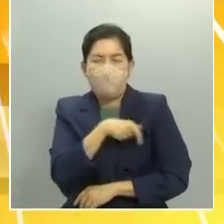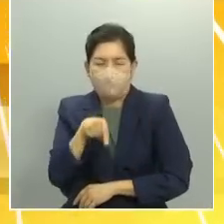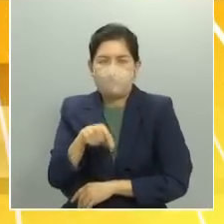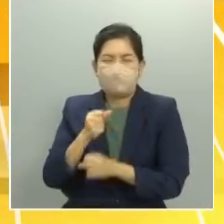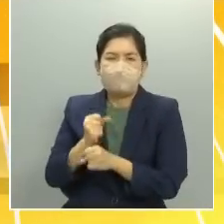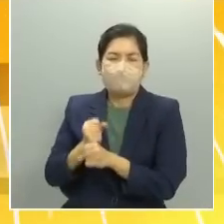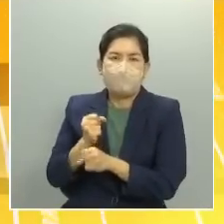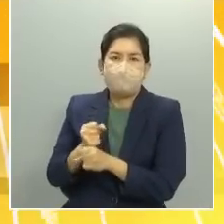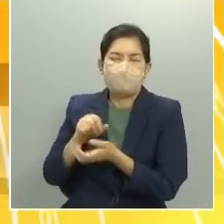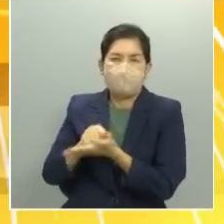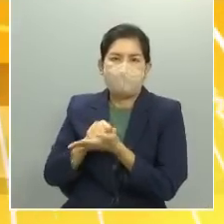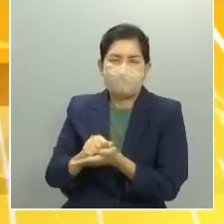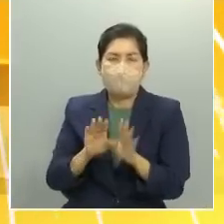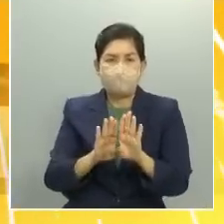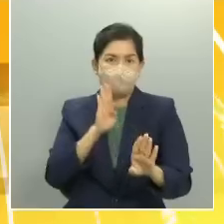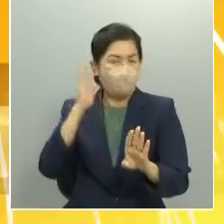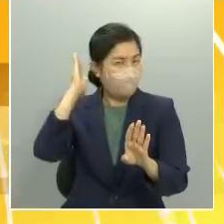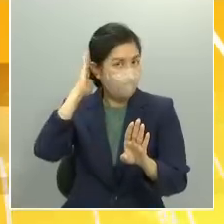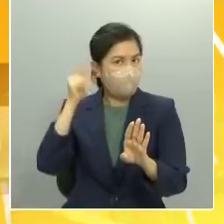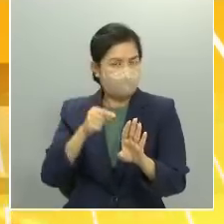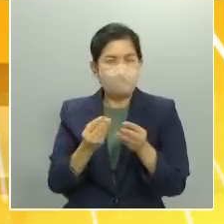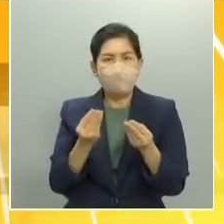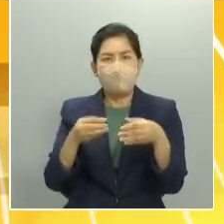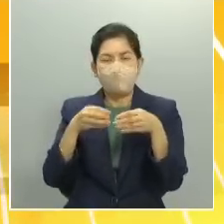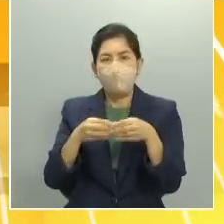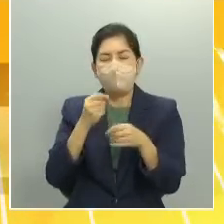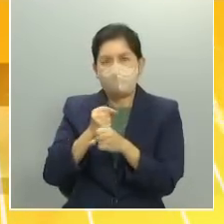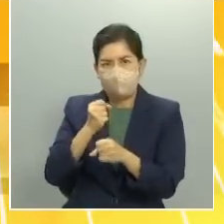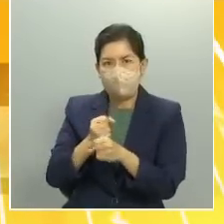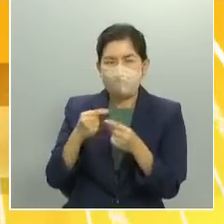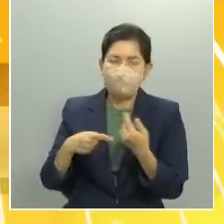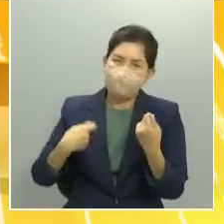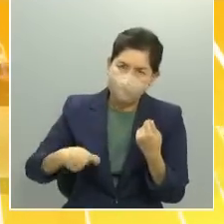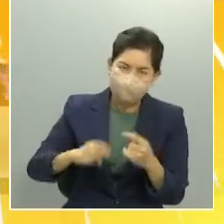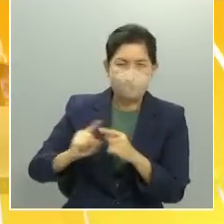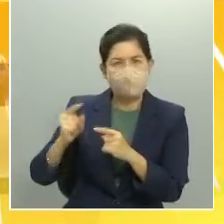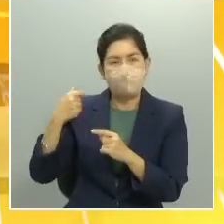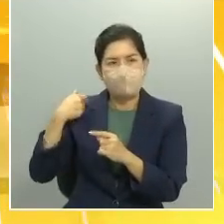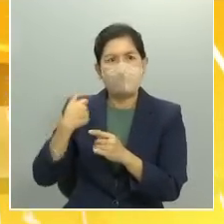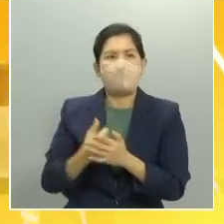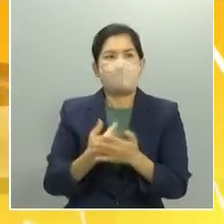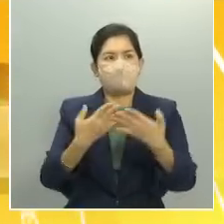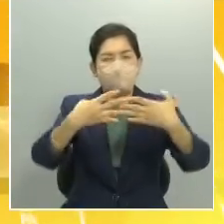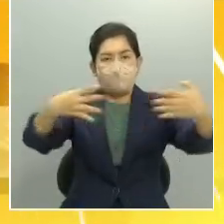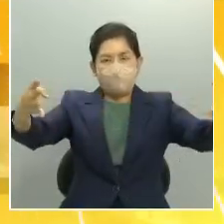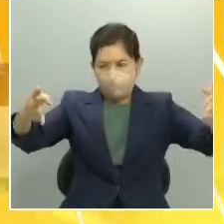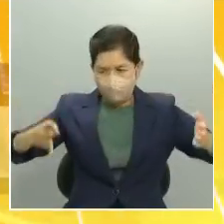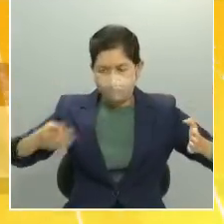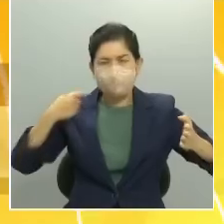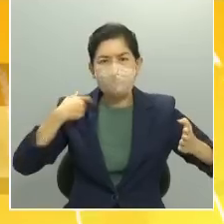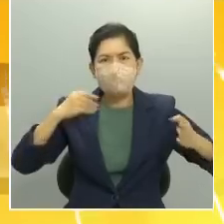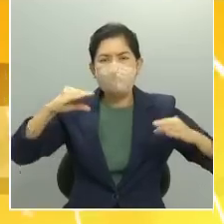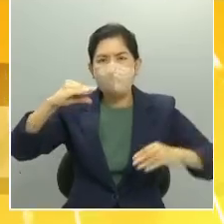ปิดแค่ตอนที่นักดนตรีมาแสดงส่วนกำแพงหน้าข้าจะเป็นบุที่เขาเอาไว้กันเสียงตอนแรกเลยค่ะคลิปมันไหม้แค่ด้านหน้า